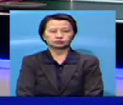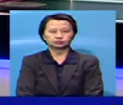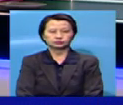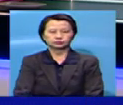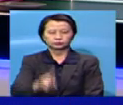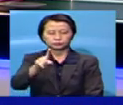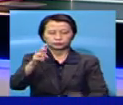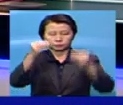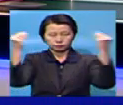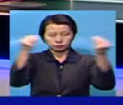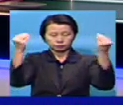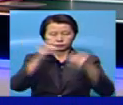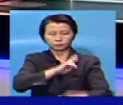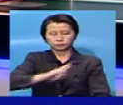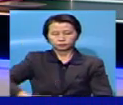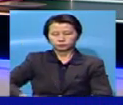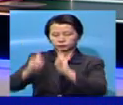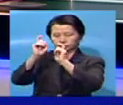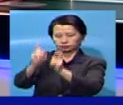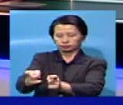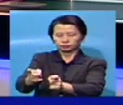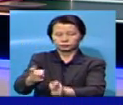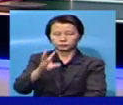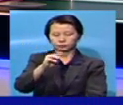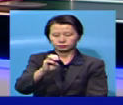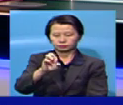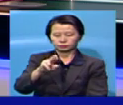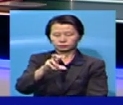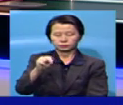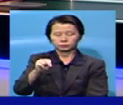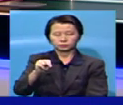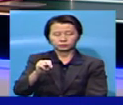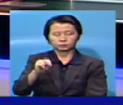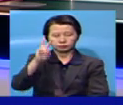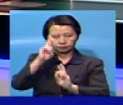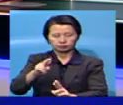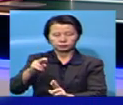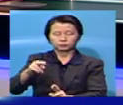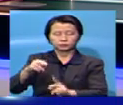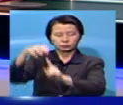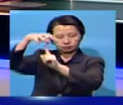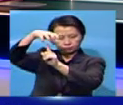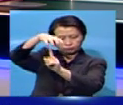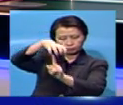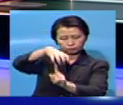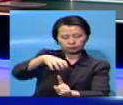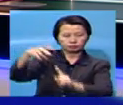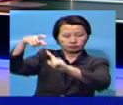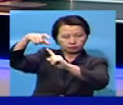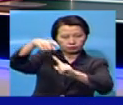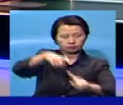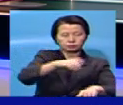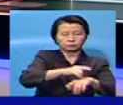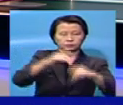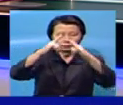pada satu Majlis Raja Hamad dianugerahkan Bere merun kehormat dan sayap penerjunan kehormat oleh Brigade 10 para di